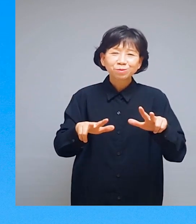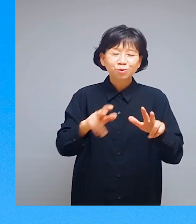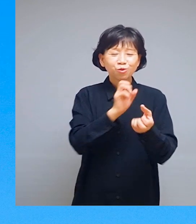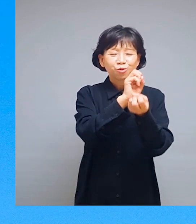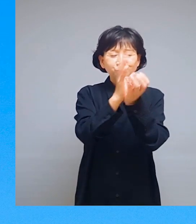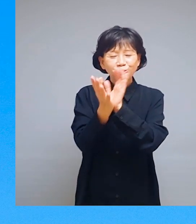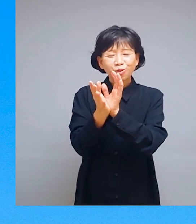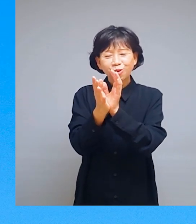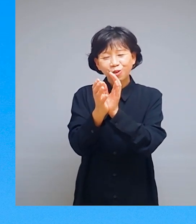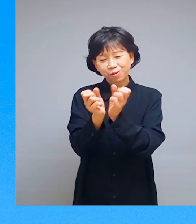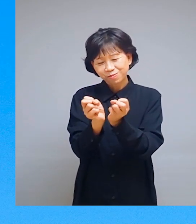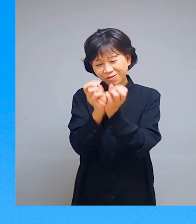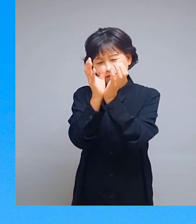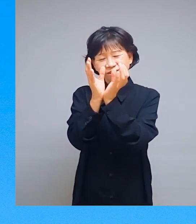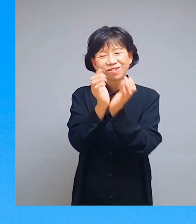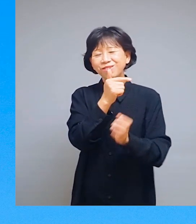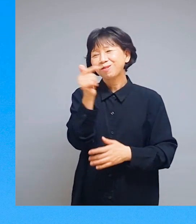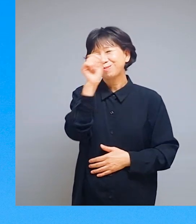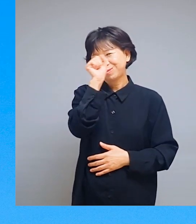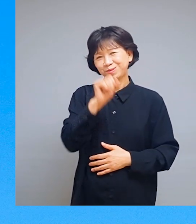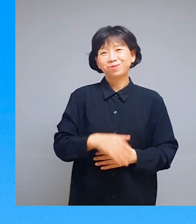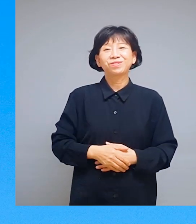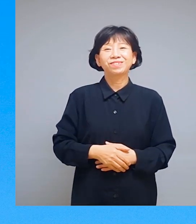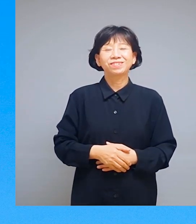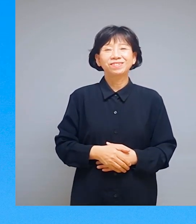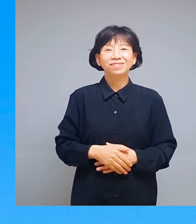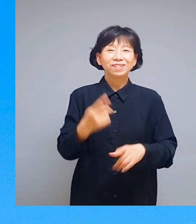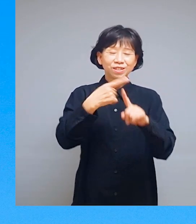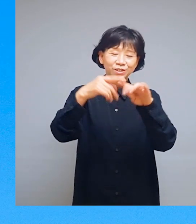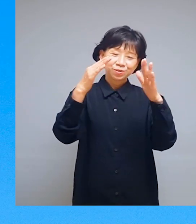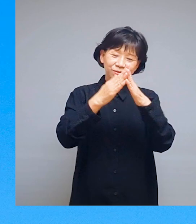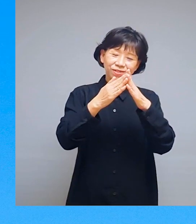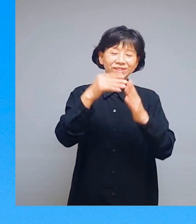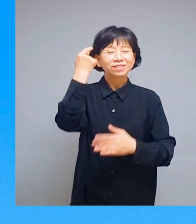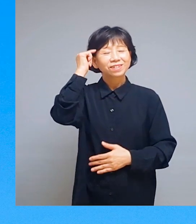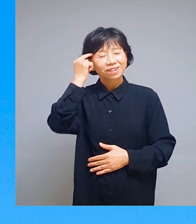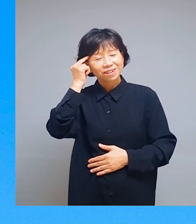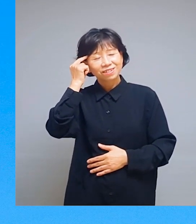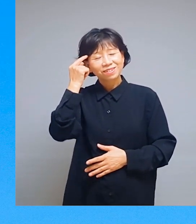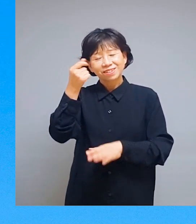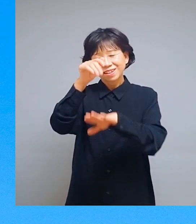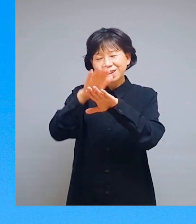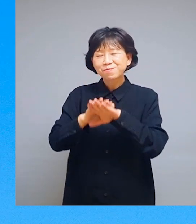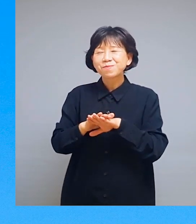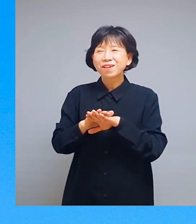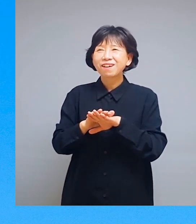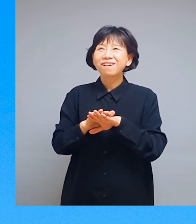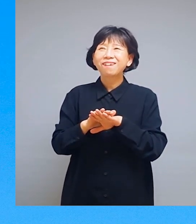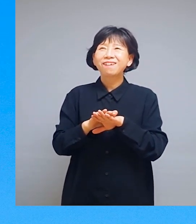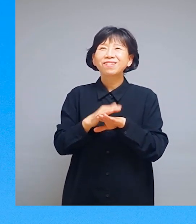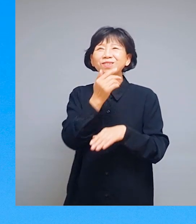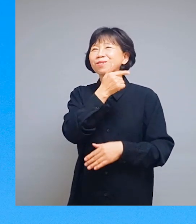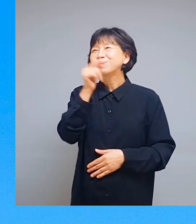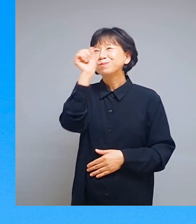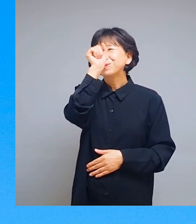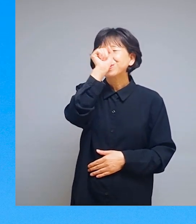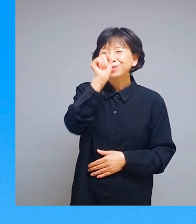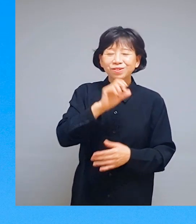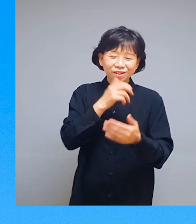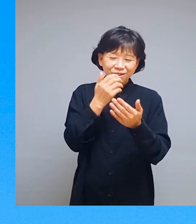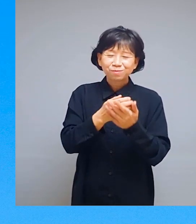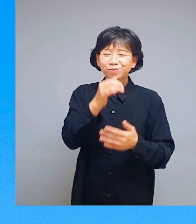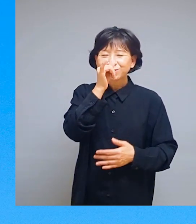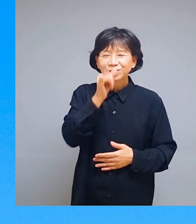생각하면 교회 너무 좋고 또 교회 와서 예배 드렸는데 집에 갔다가 또 빨리 교회 가고